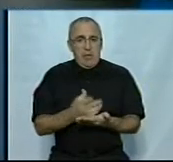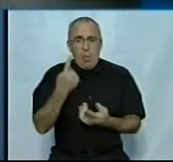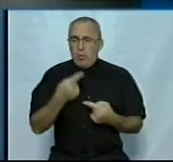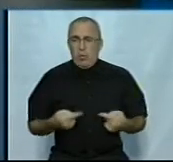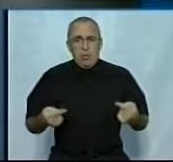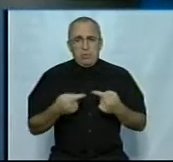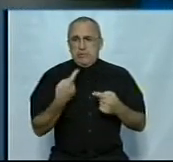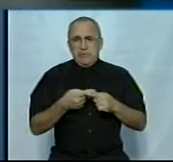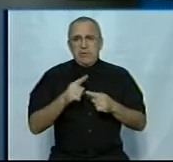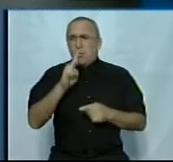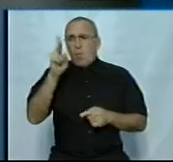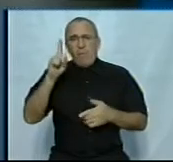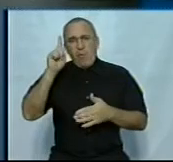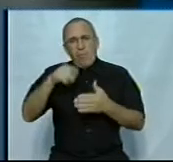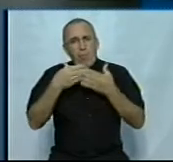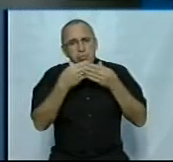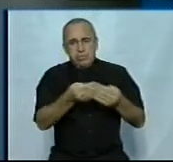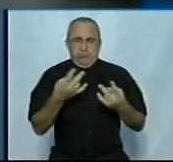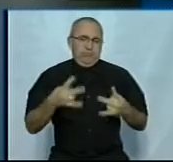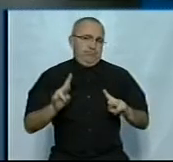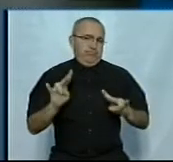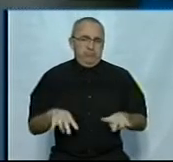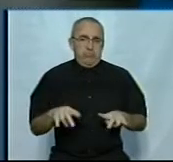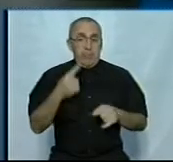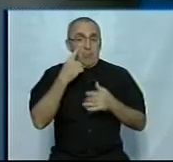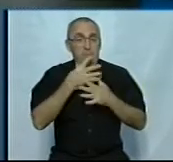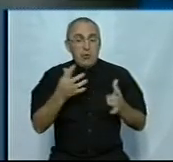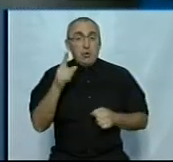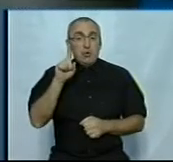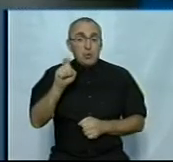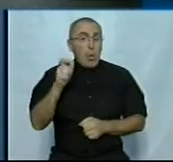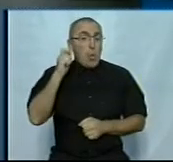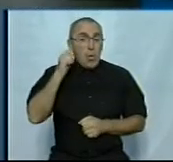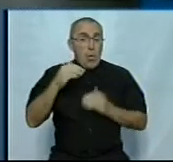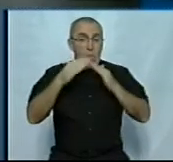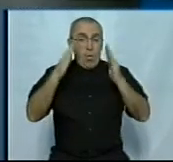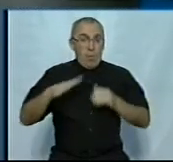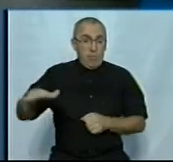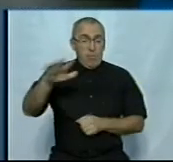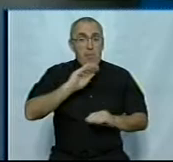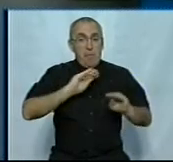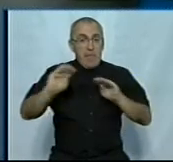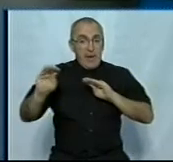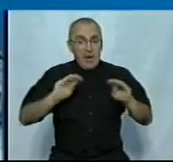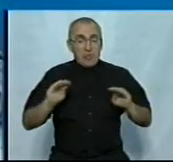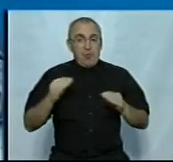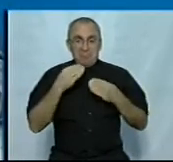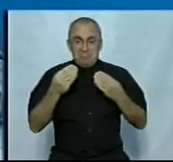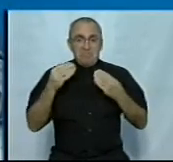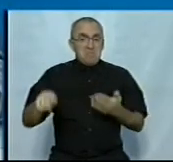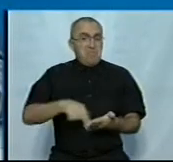цьому не треба нікого переконувати. І більше 100 років цей об'єкт прикрашає наше місто